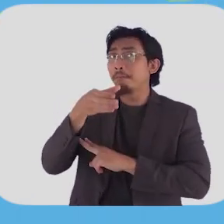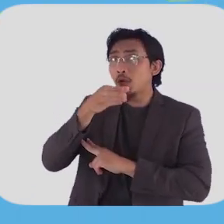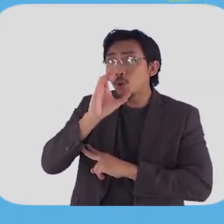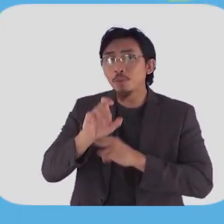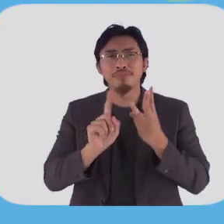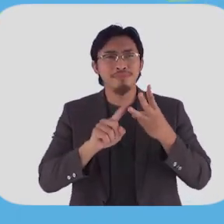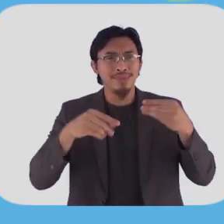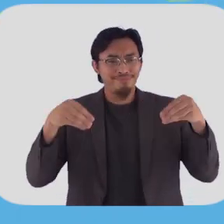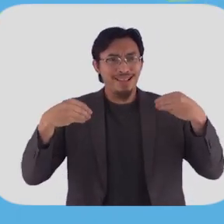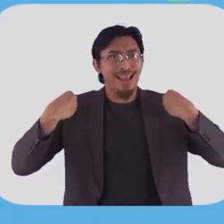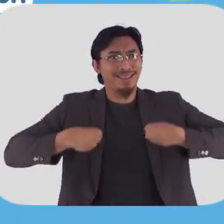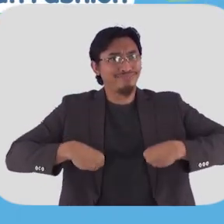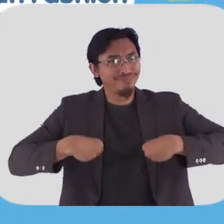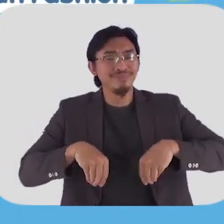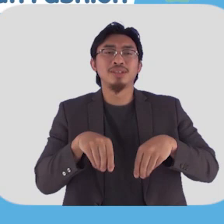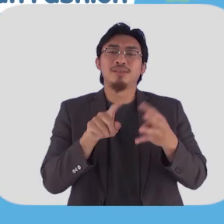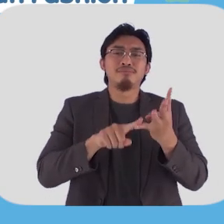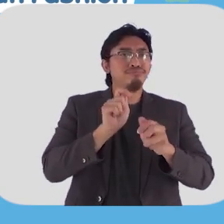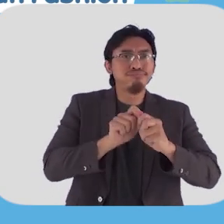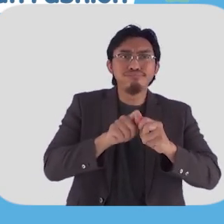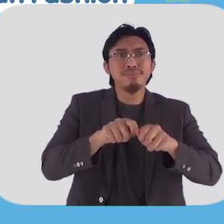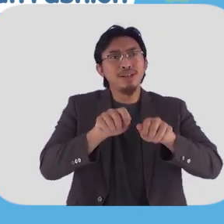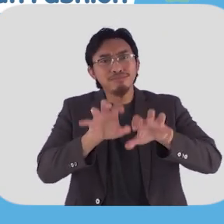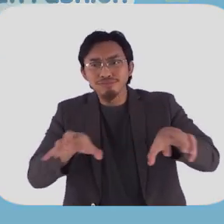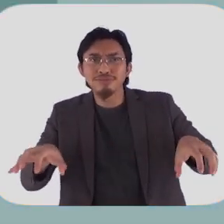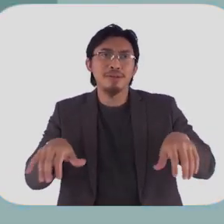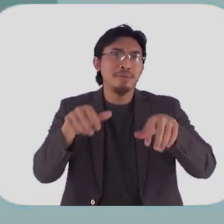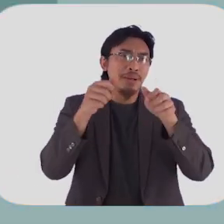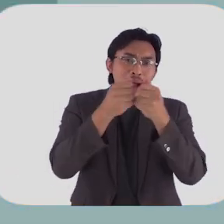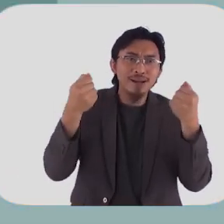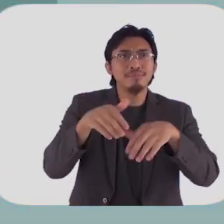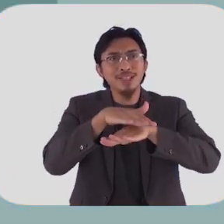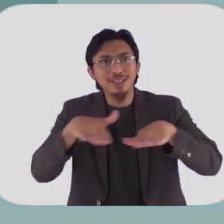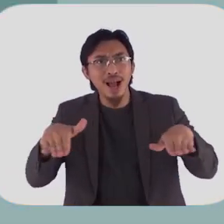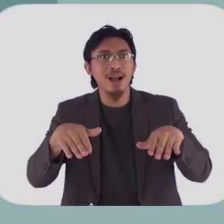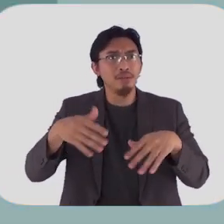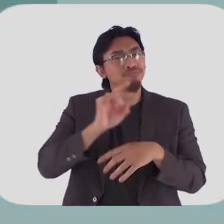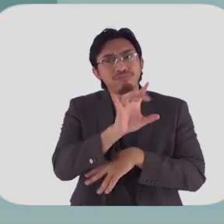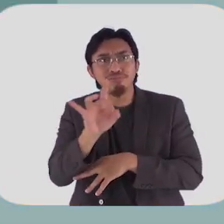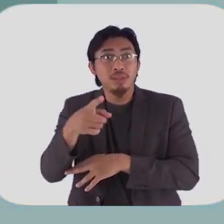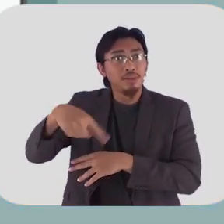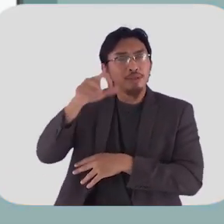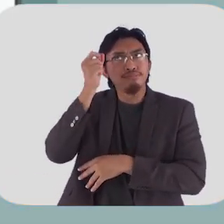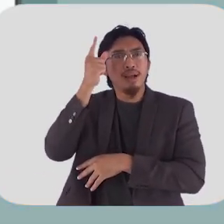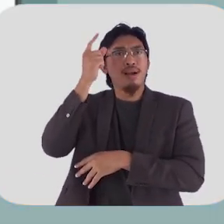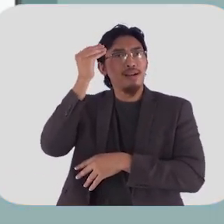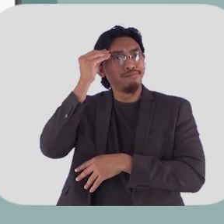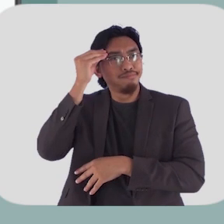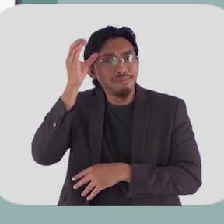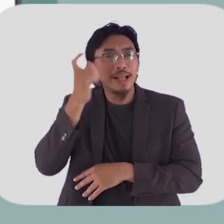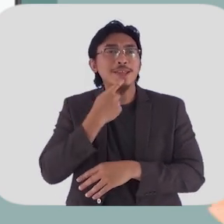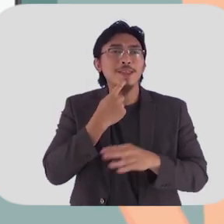minuman, tekstil dan fashion, kerajinan, dan furniture terpilih untuk meningkatkan kesadaran dan pengetahuan tentang